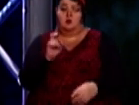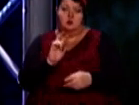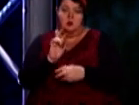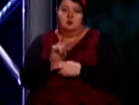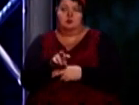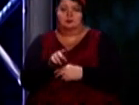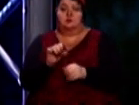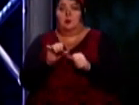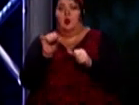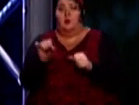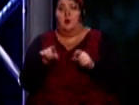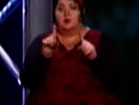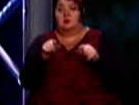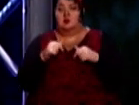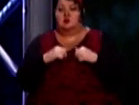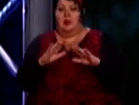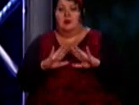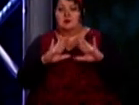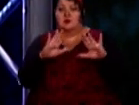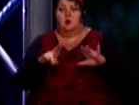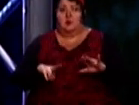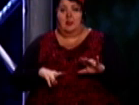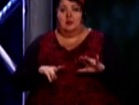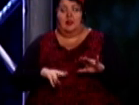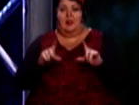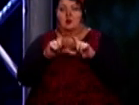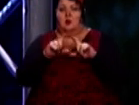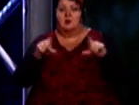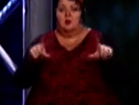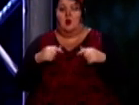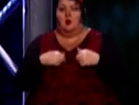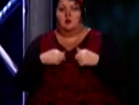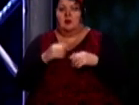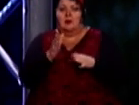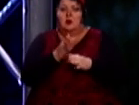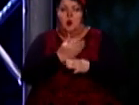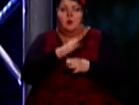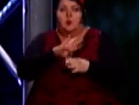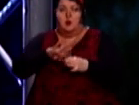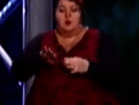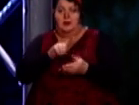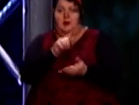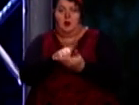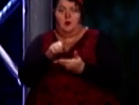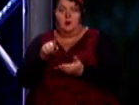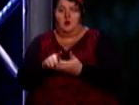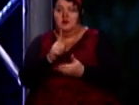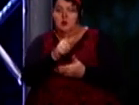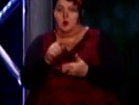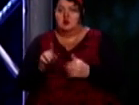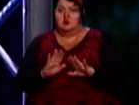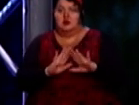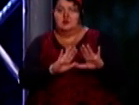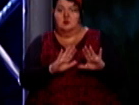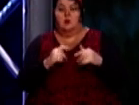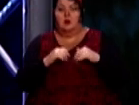те, що я заступник директора департаменту, але у нас досить чітко розподілені обов'язки у кожного заступника.